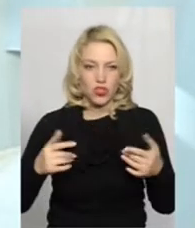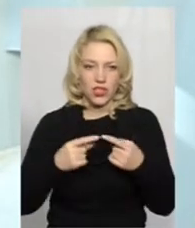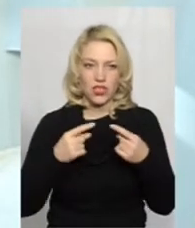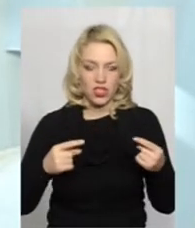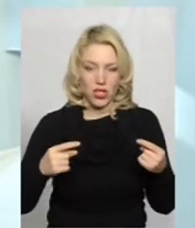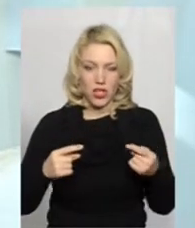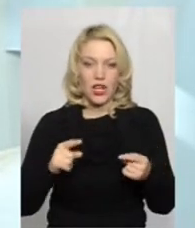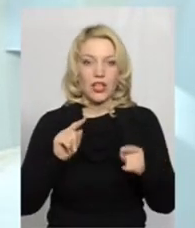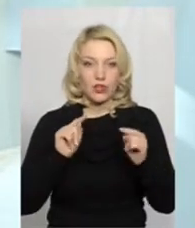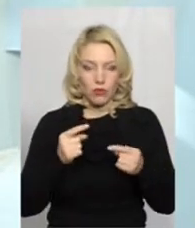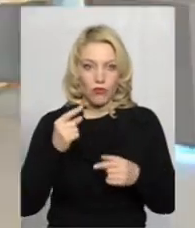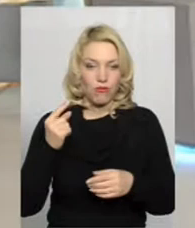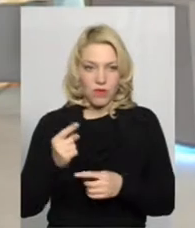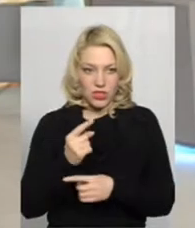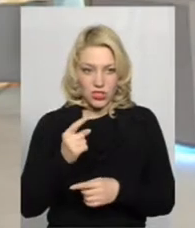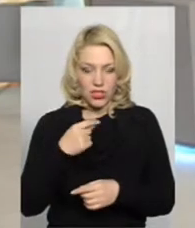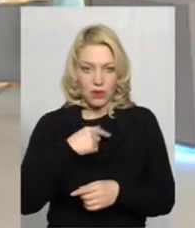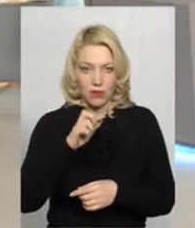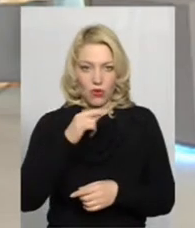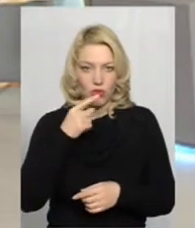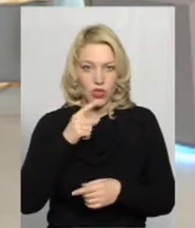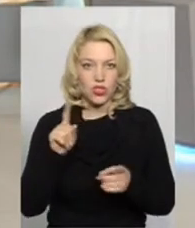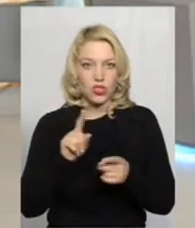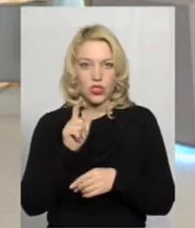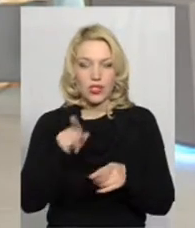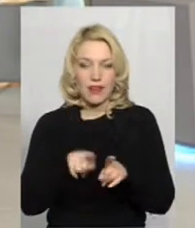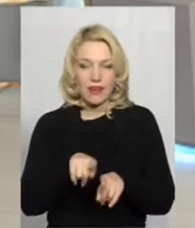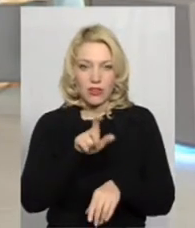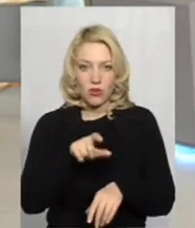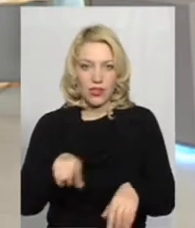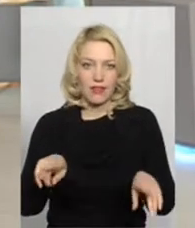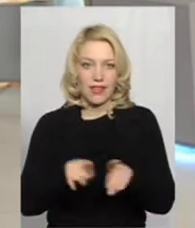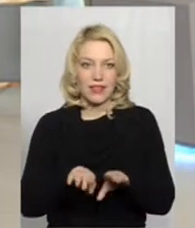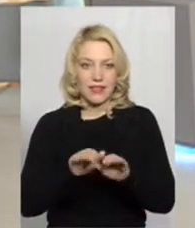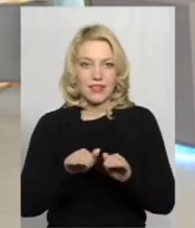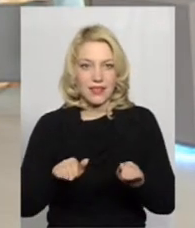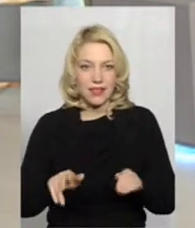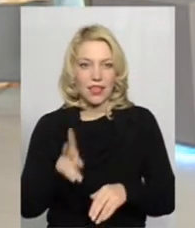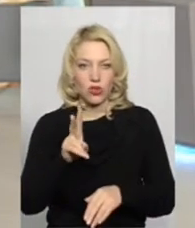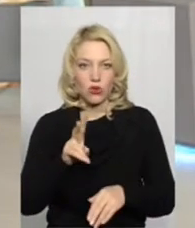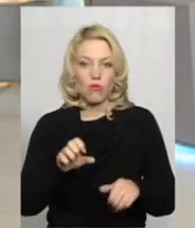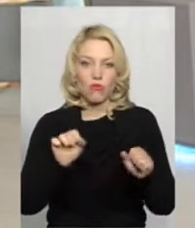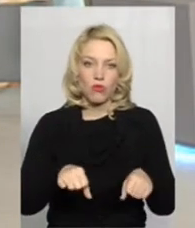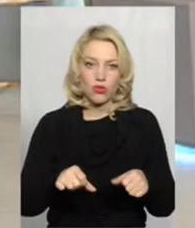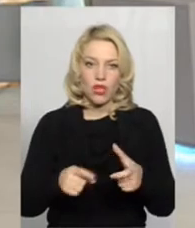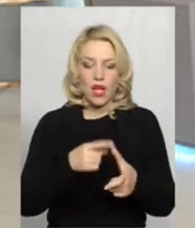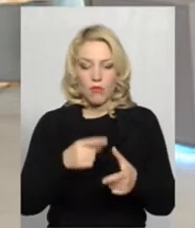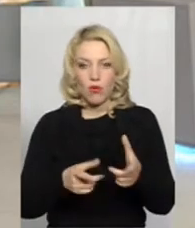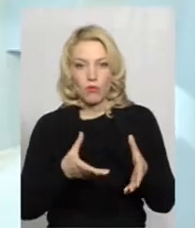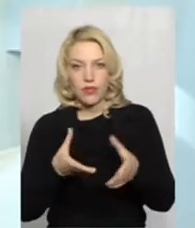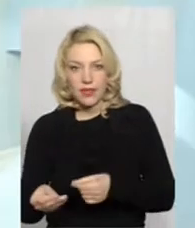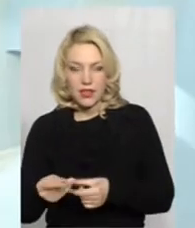Тому вперше я би говорила, що таких людей, таких дітей, які можуть або піддатися,